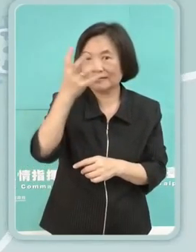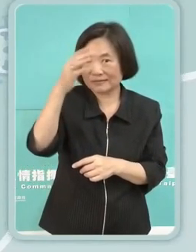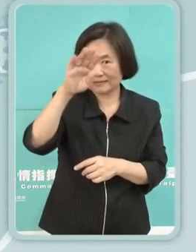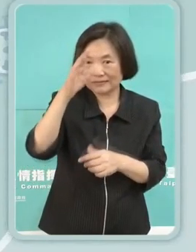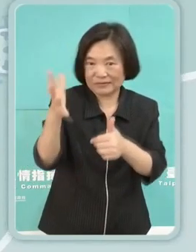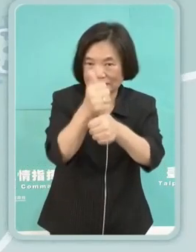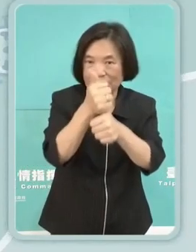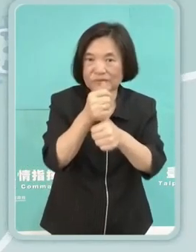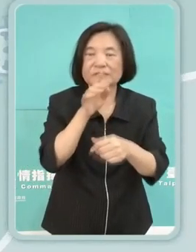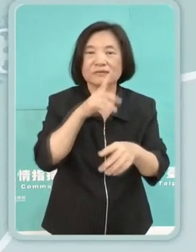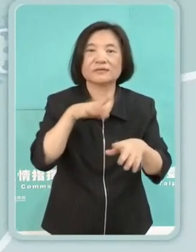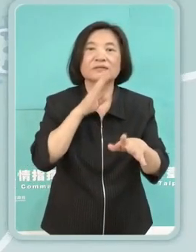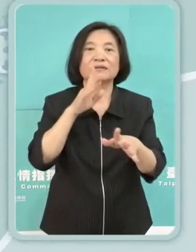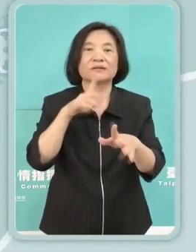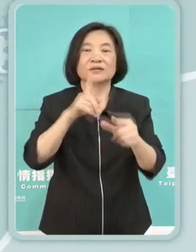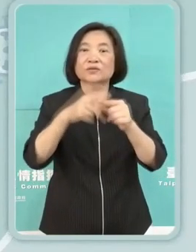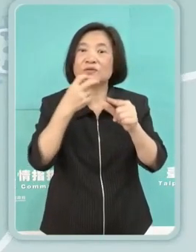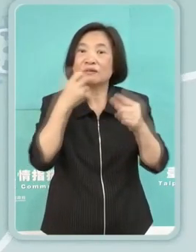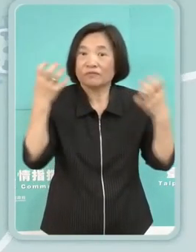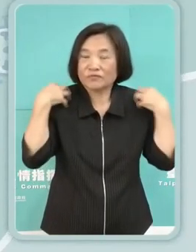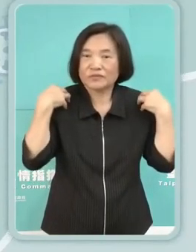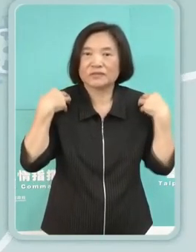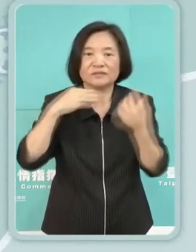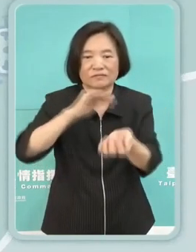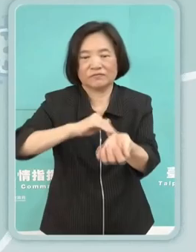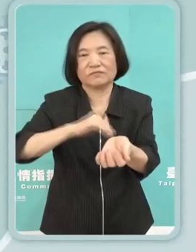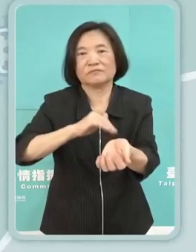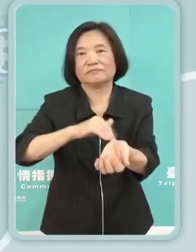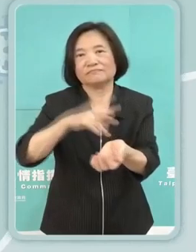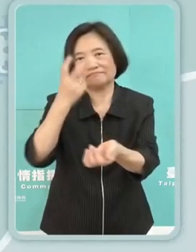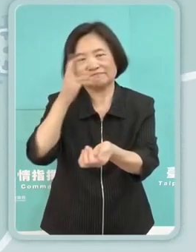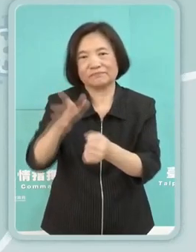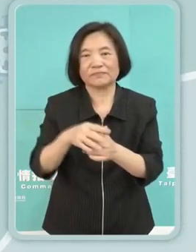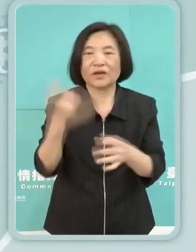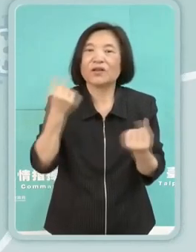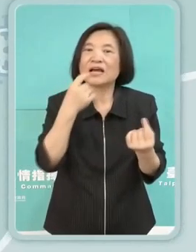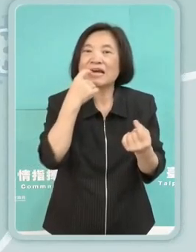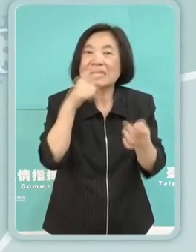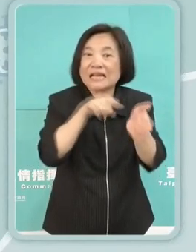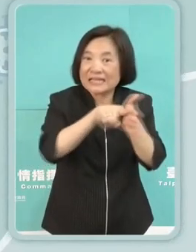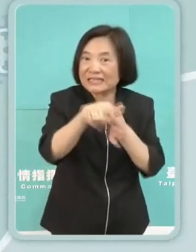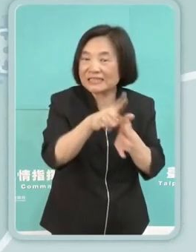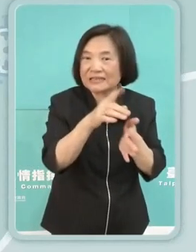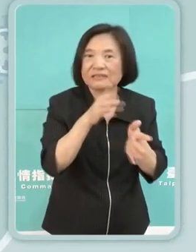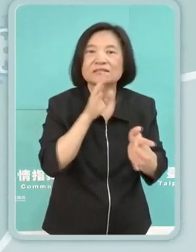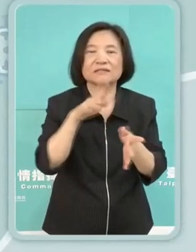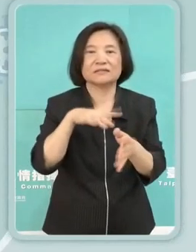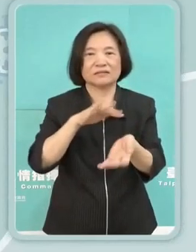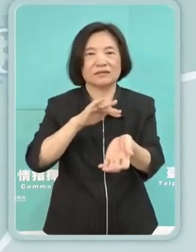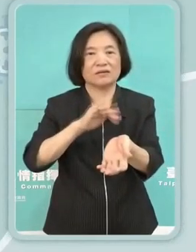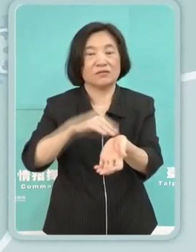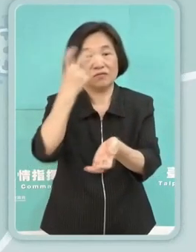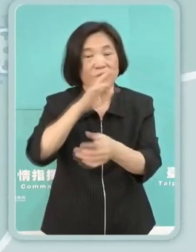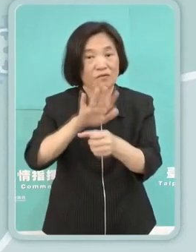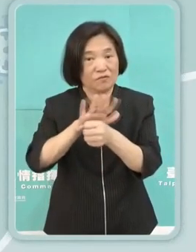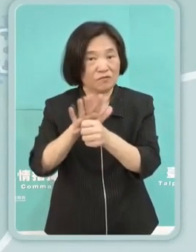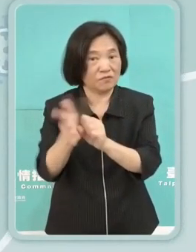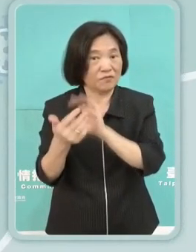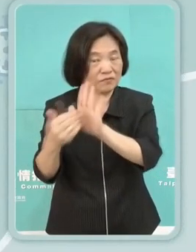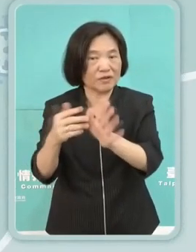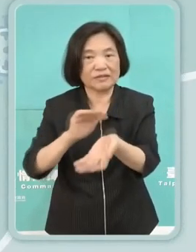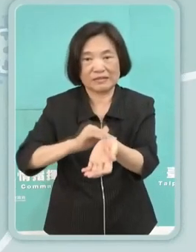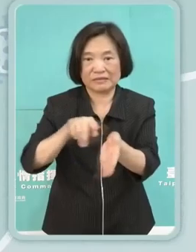的防疫医师。像上一次我们所公布的牙医师的案例，就是防疫医师建议说全部他的